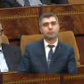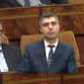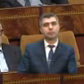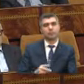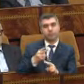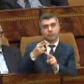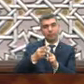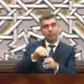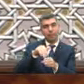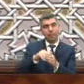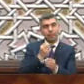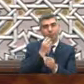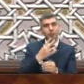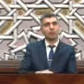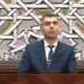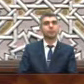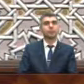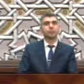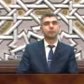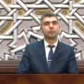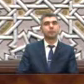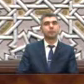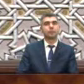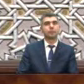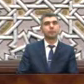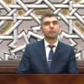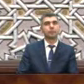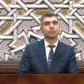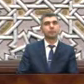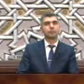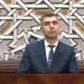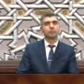باسم الفريق الاشتراكي للسيدة النائبة من التلبي.